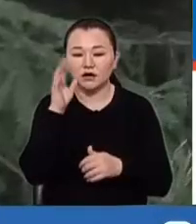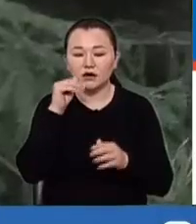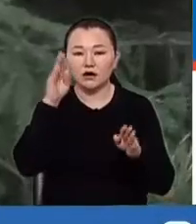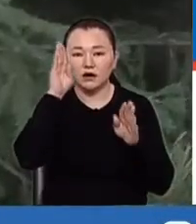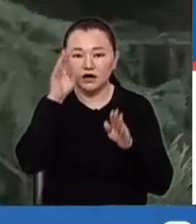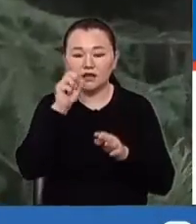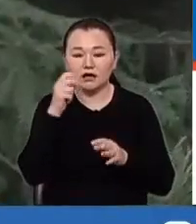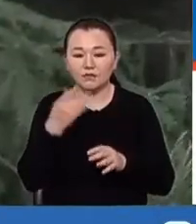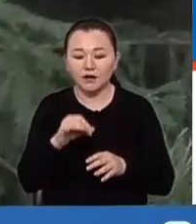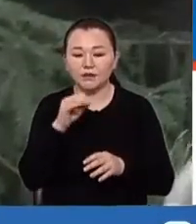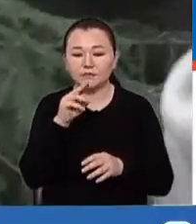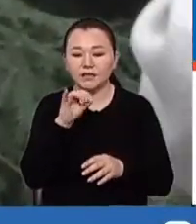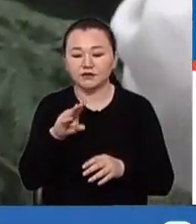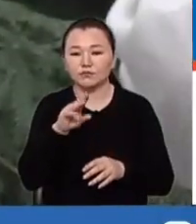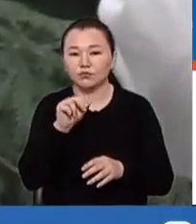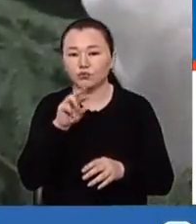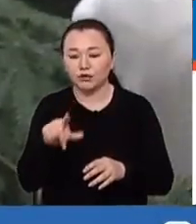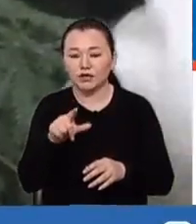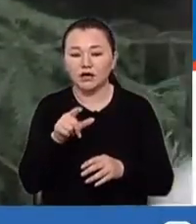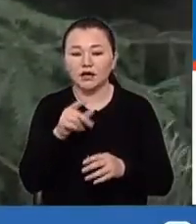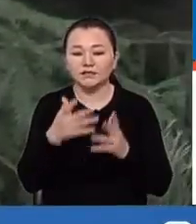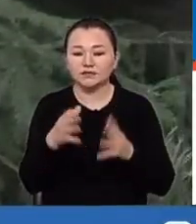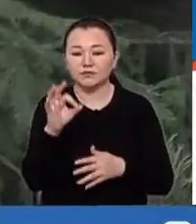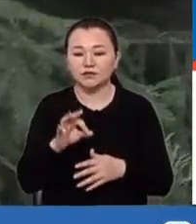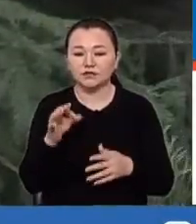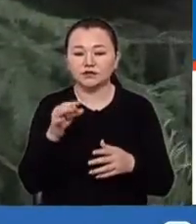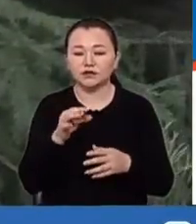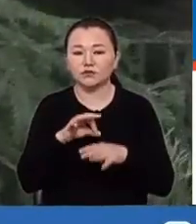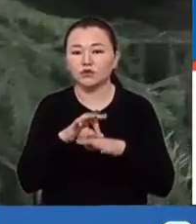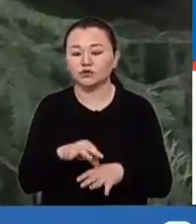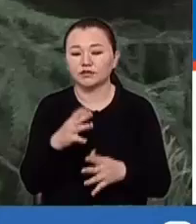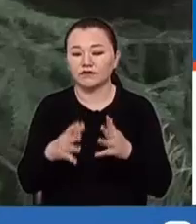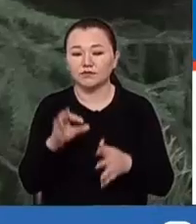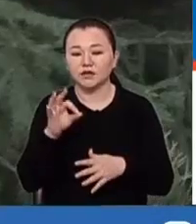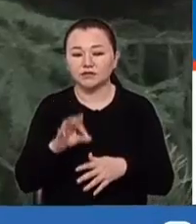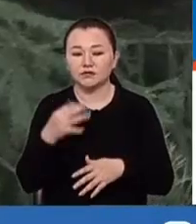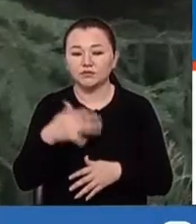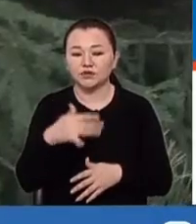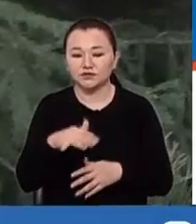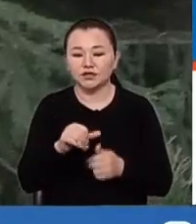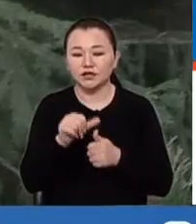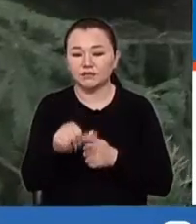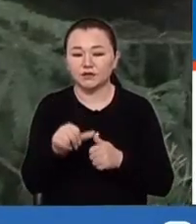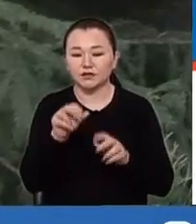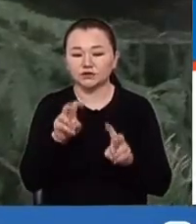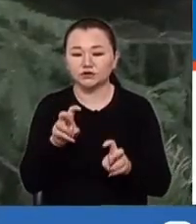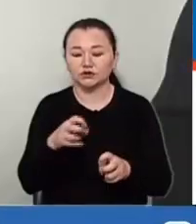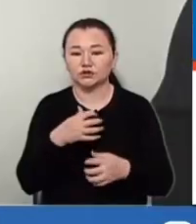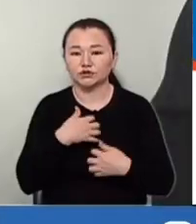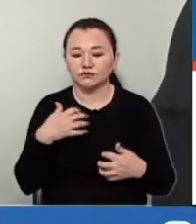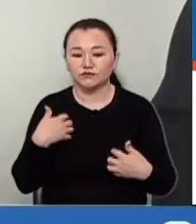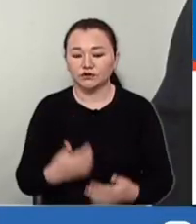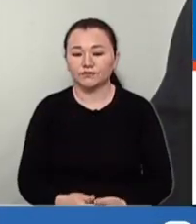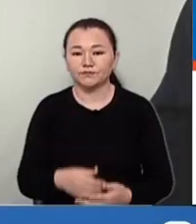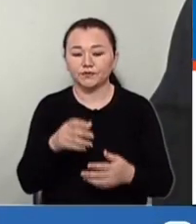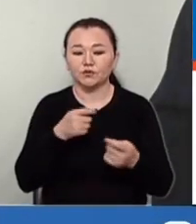алабаев, питбулей. И если сравнивать в процентном соотношении, то, наверное, процентов 50 – это именно породистые животные.